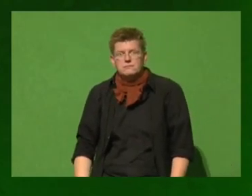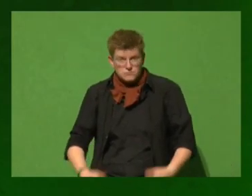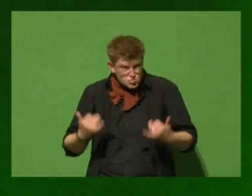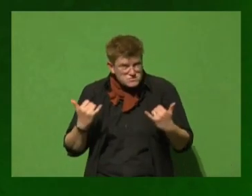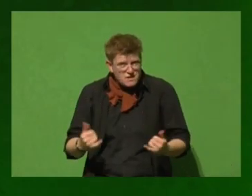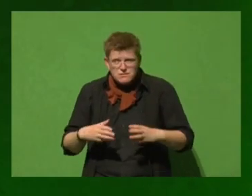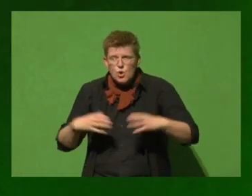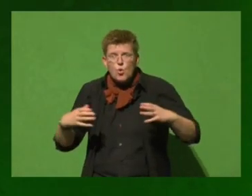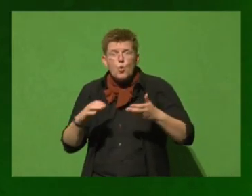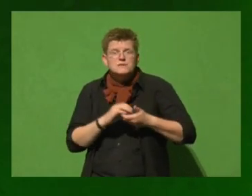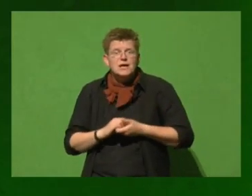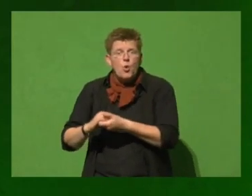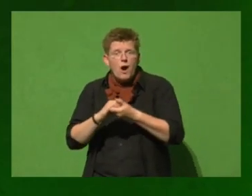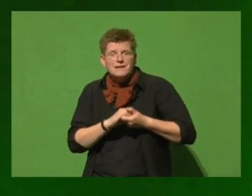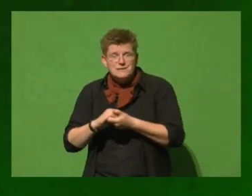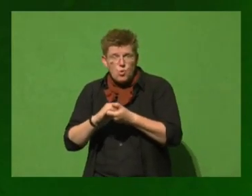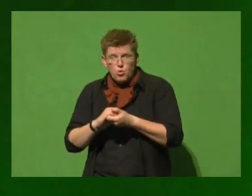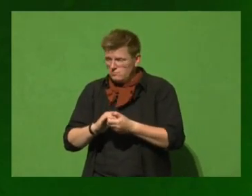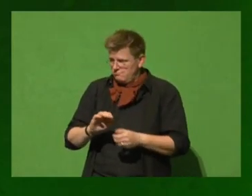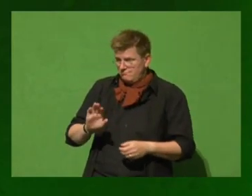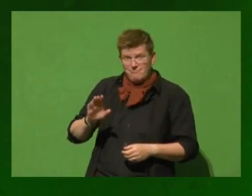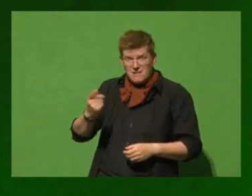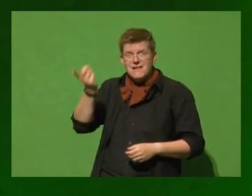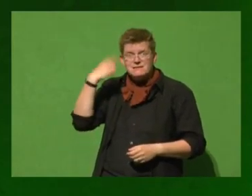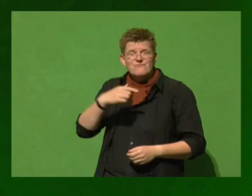Koalition vergangene Woche Mittwoch per